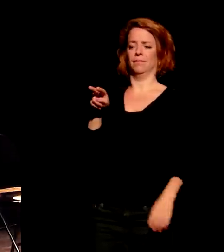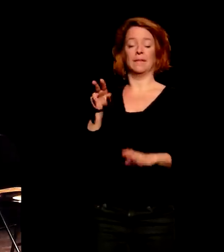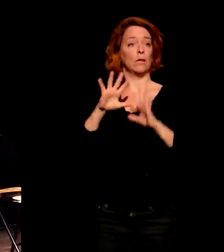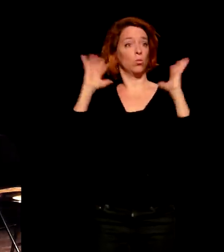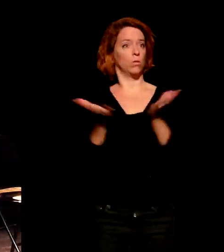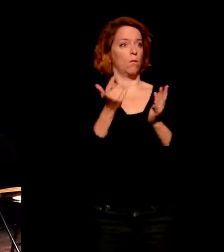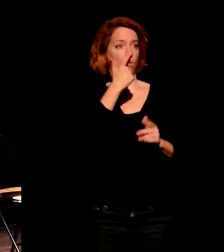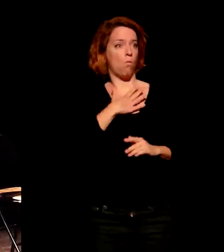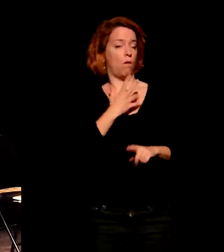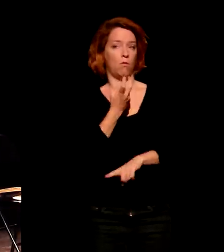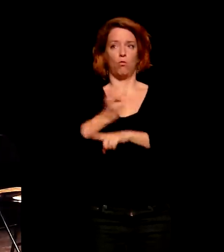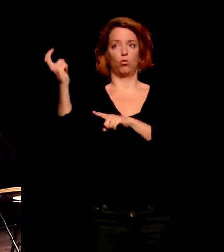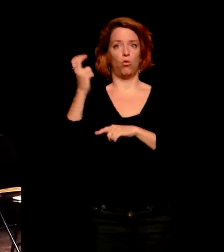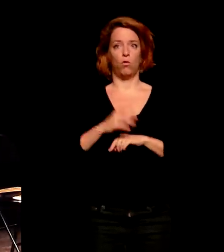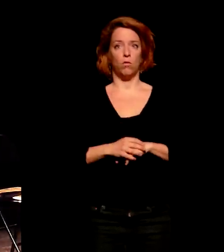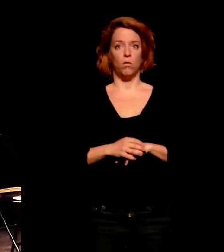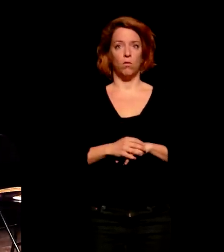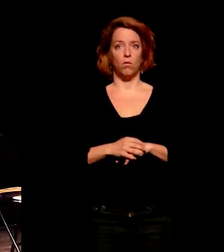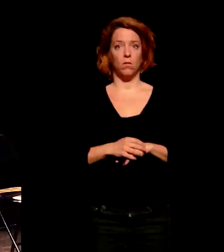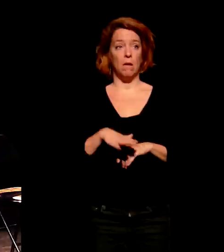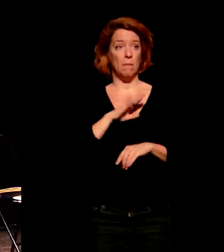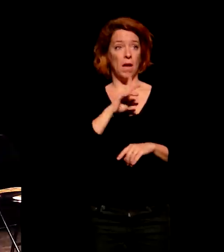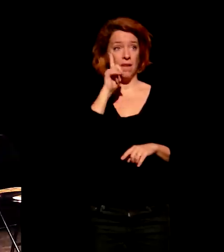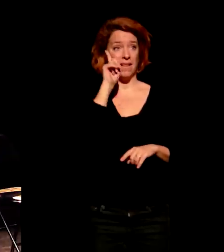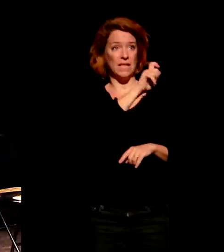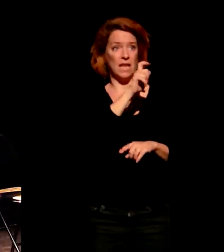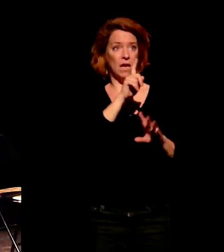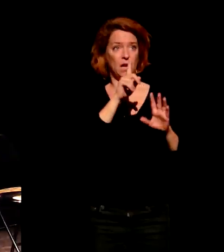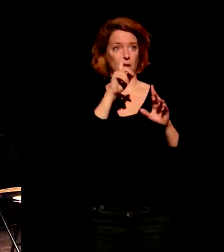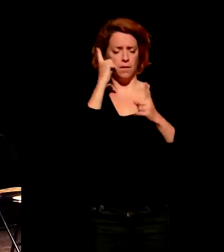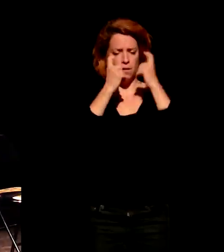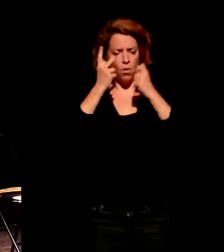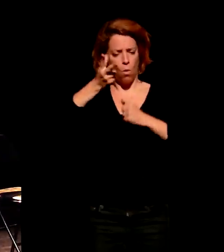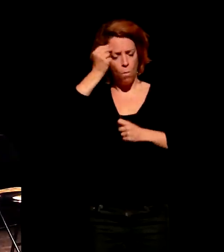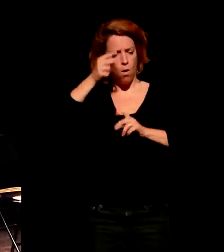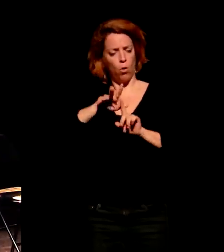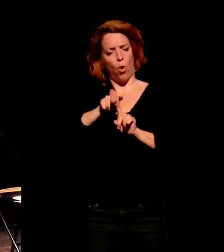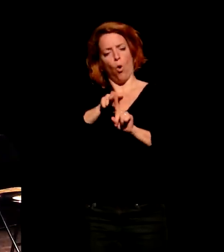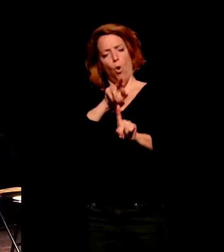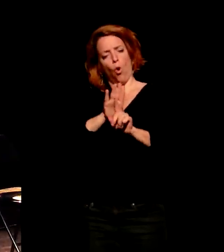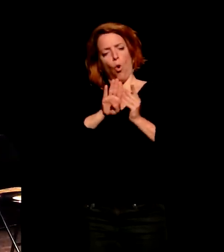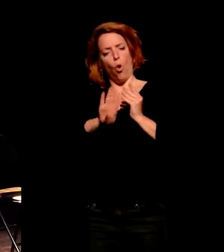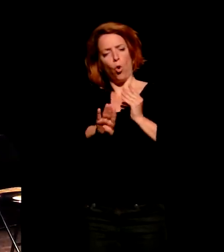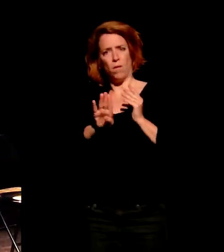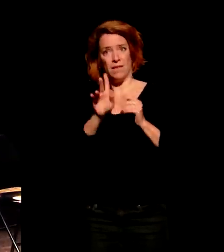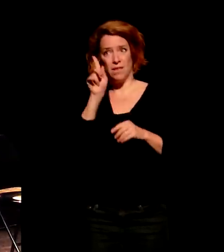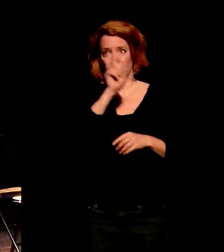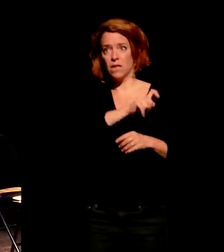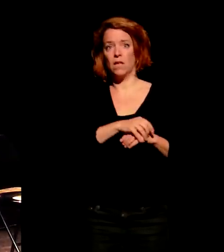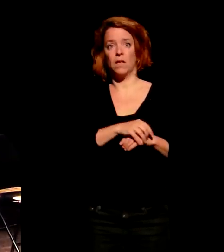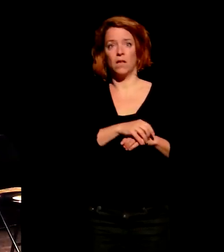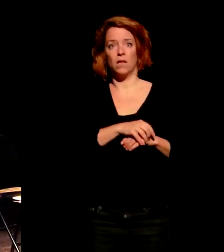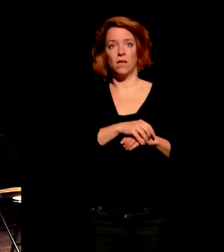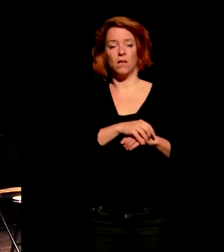dangereux, parce qu'il est difficile à déconstruire, et parce qu'on nous dit que si on ne veut pas penser en ces termes-là, si on ne veut pas affirmer qu'une société